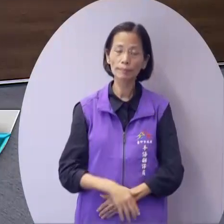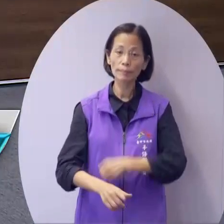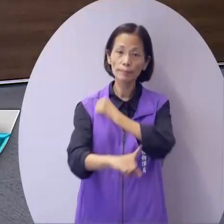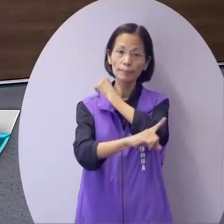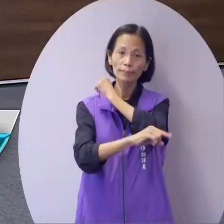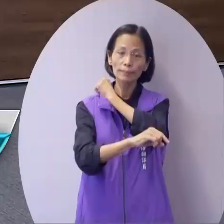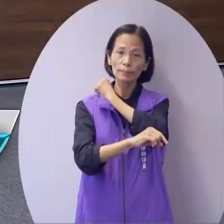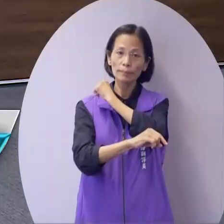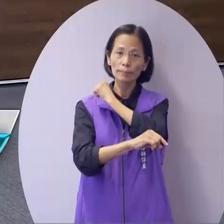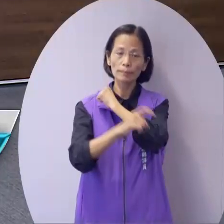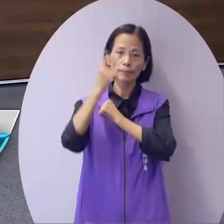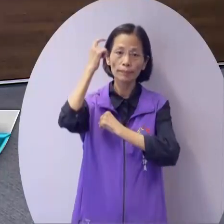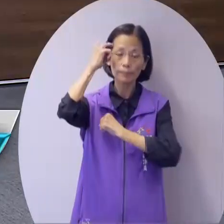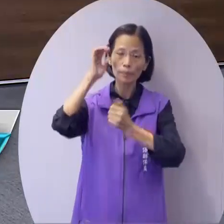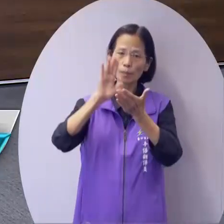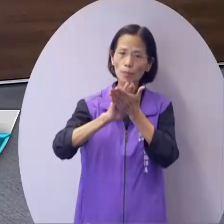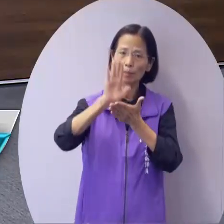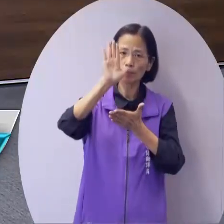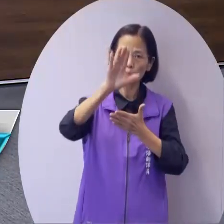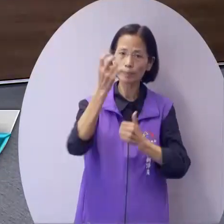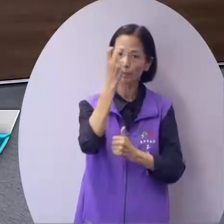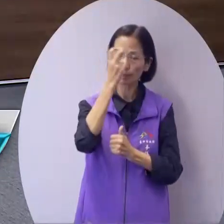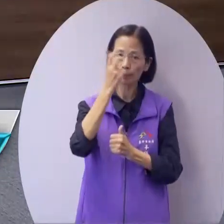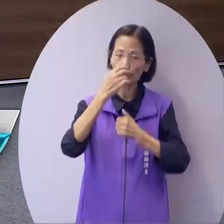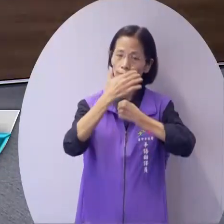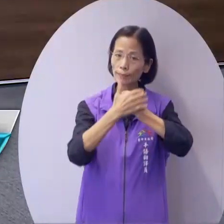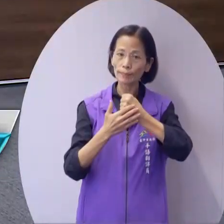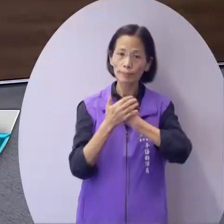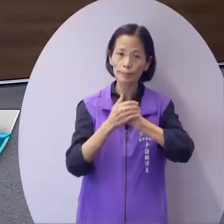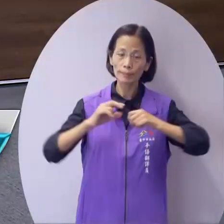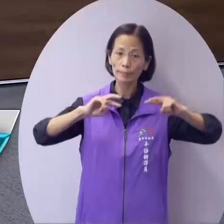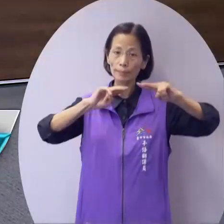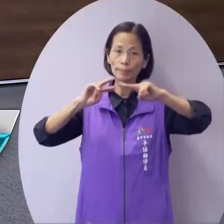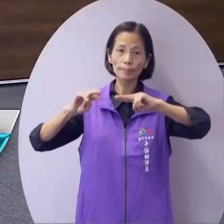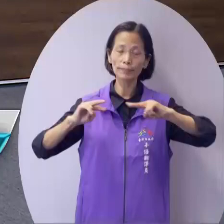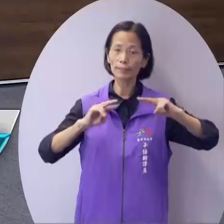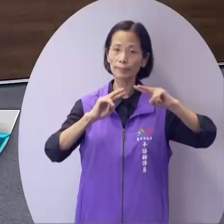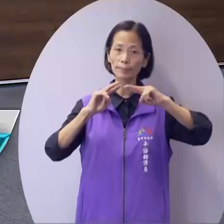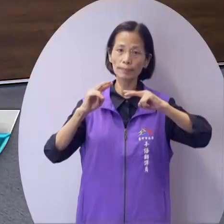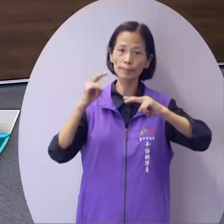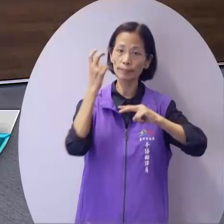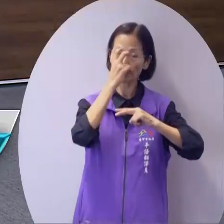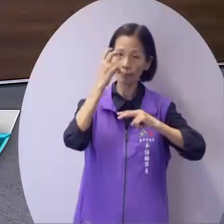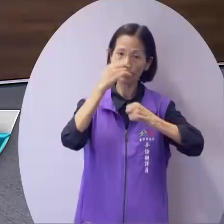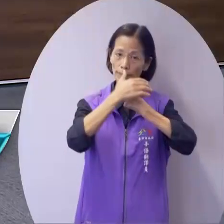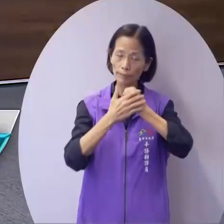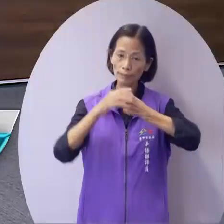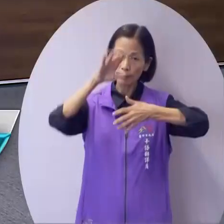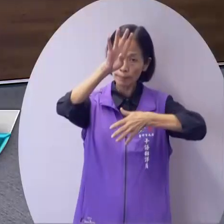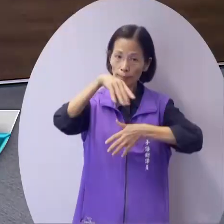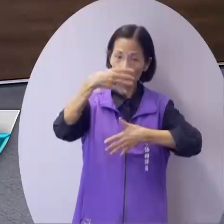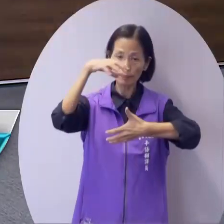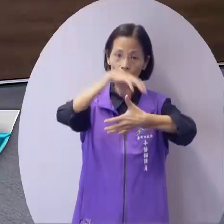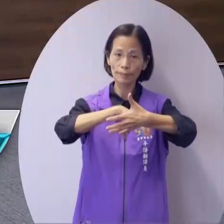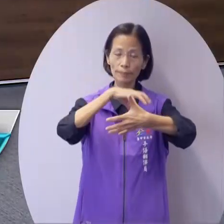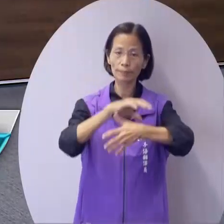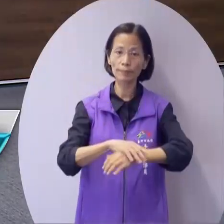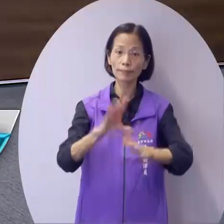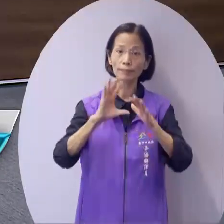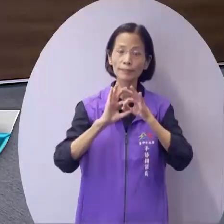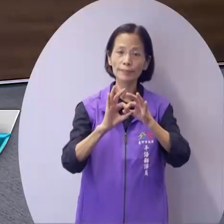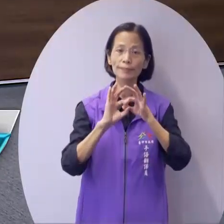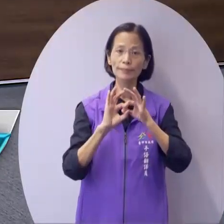后，考量后续的管理维护，修正管理维护表的内容，相